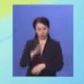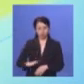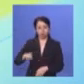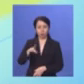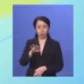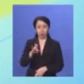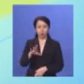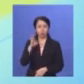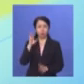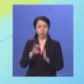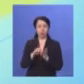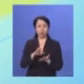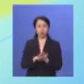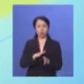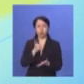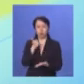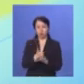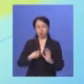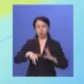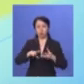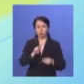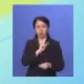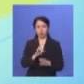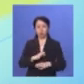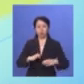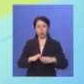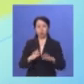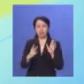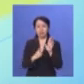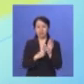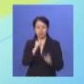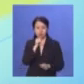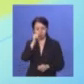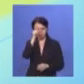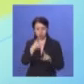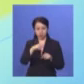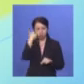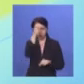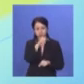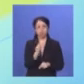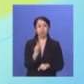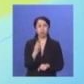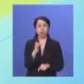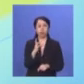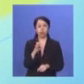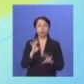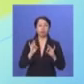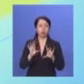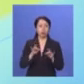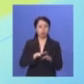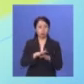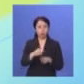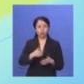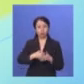Касым-Жомарт Токаев заслушал отчет об основных результатах работы ведомства за 7 месяцев текущего года. Алик Шпекбаев доложил об